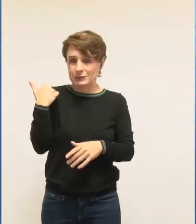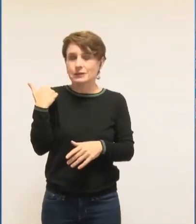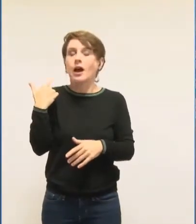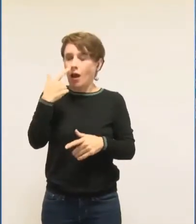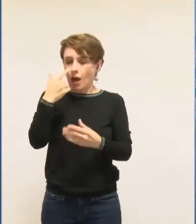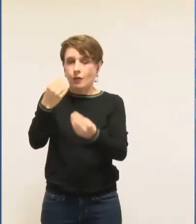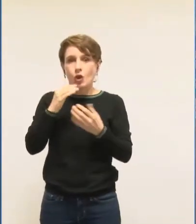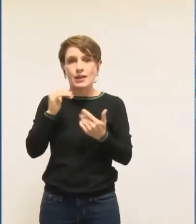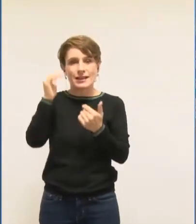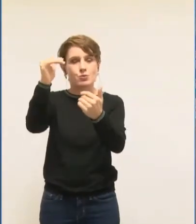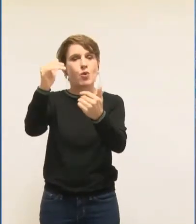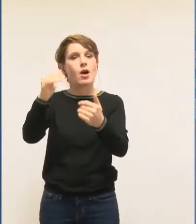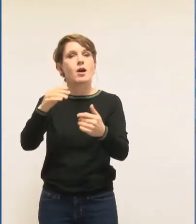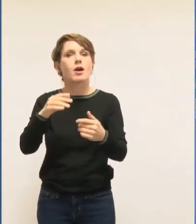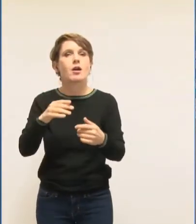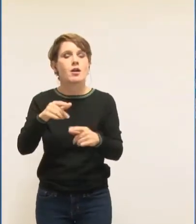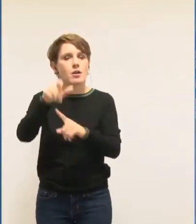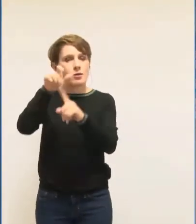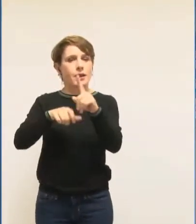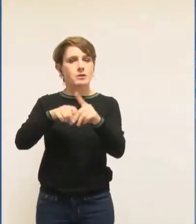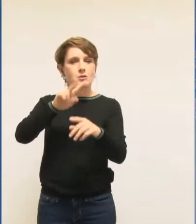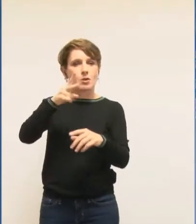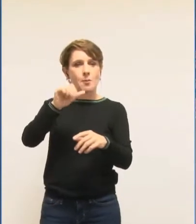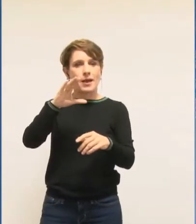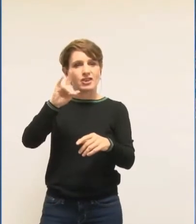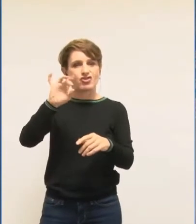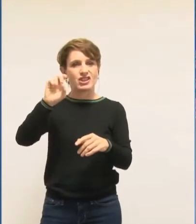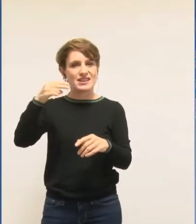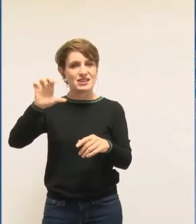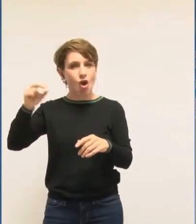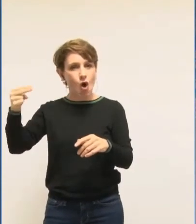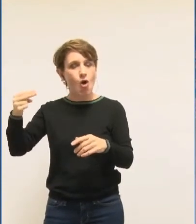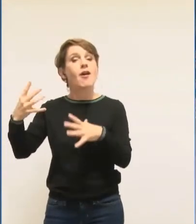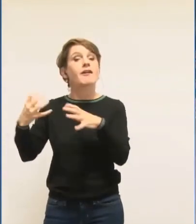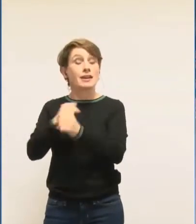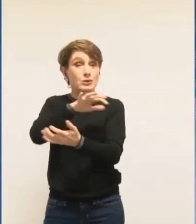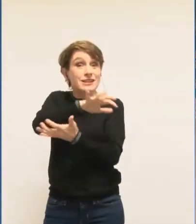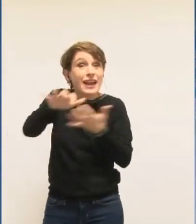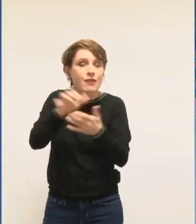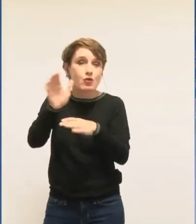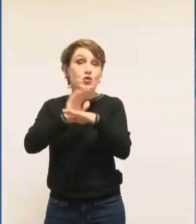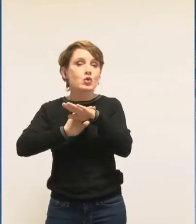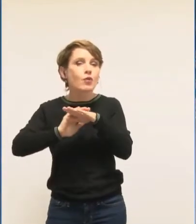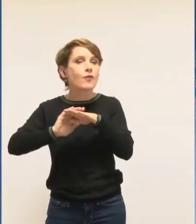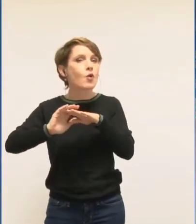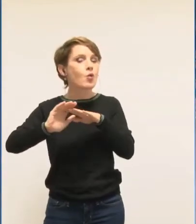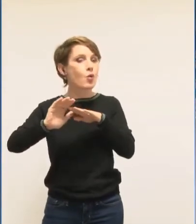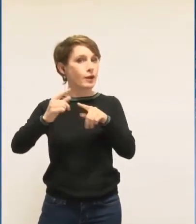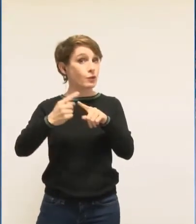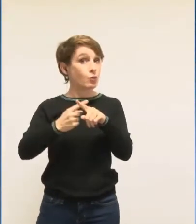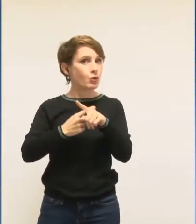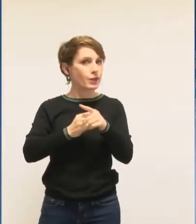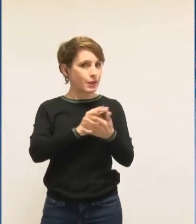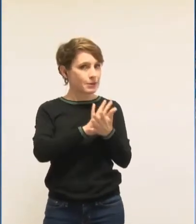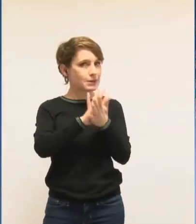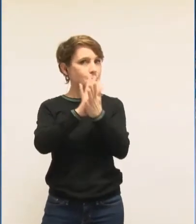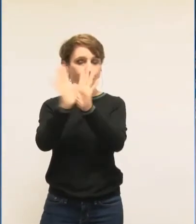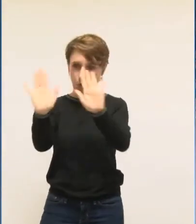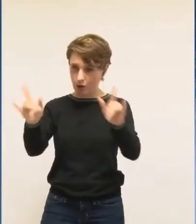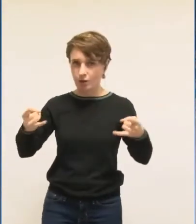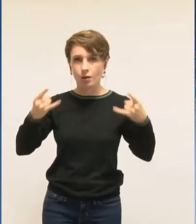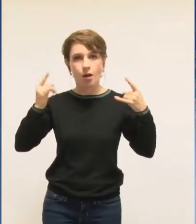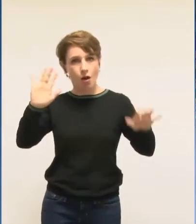Pachinian, qui a réussi l'exploit d'une révolution de velours, tente d'amener son pays vers une reconnaissance internationale, tant sur